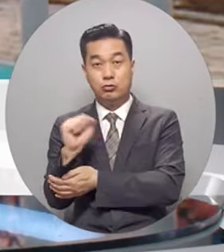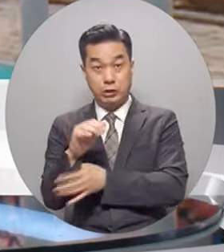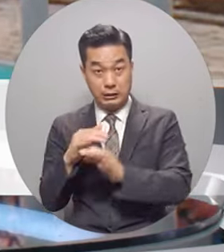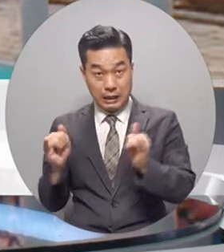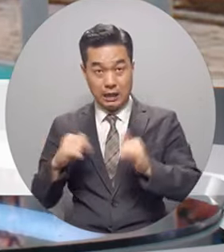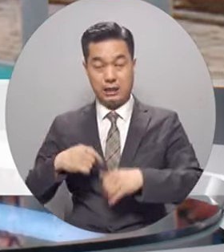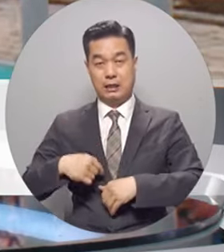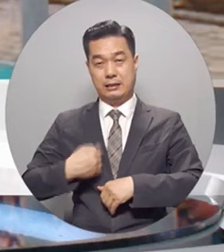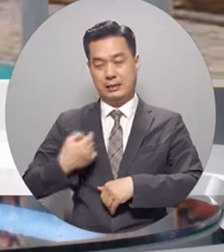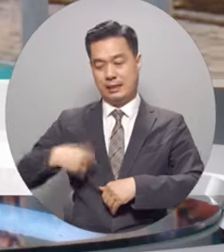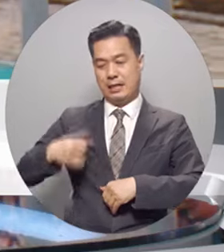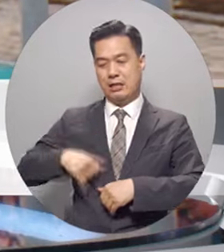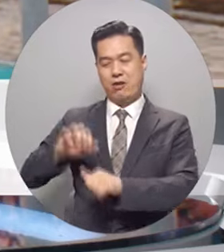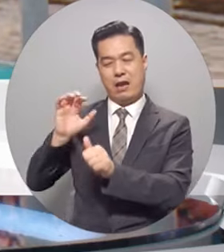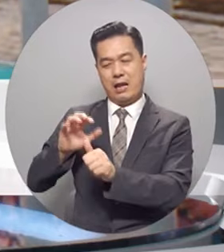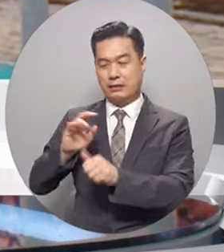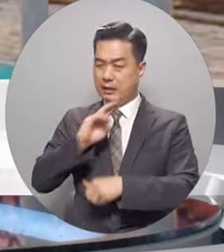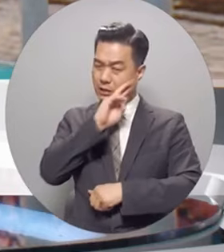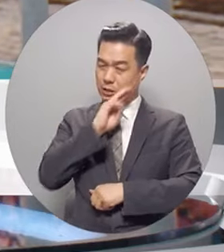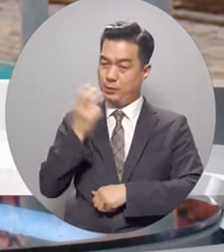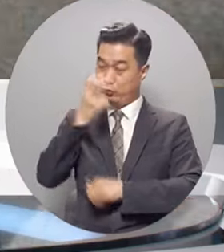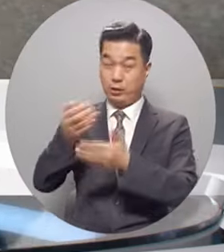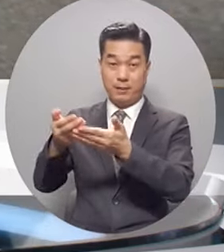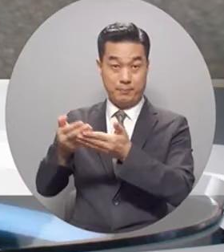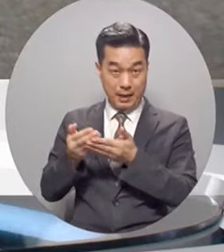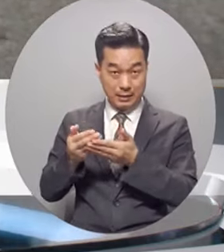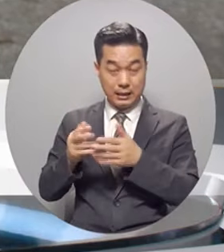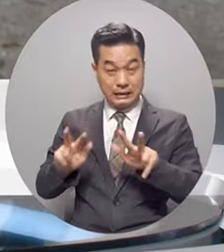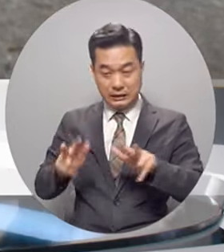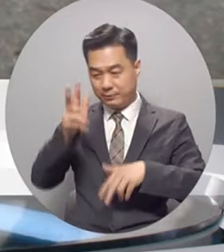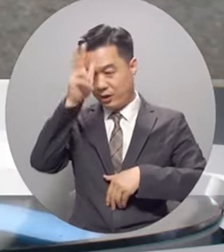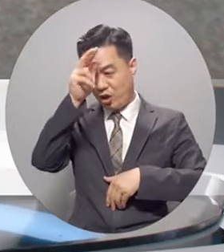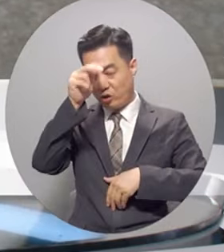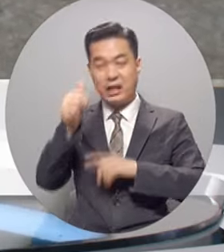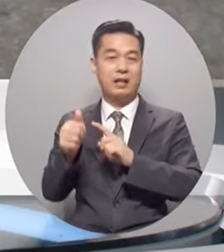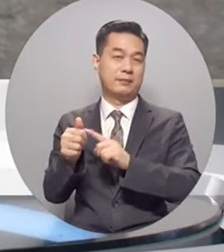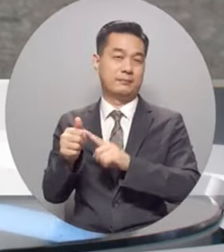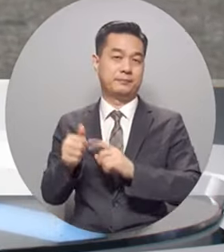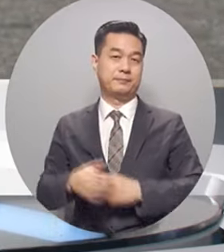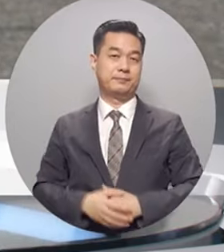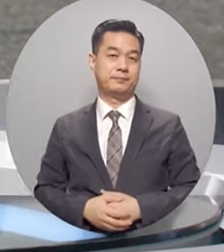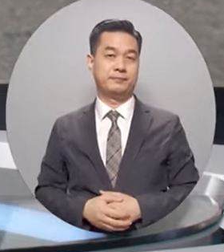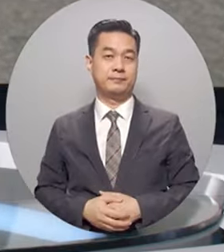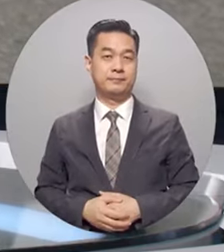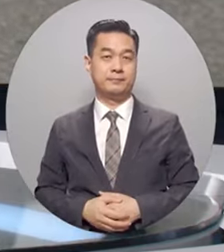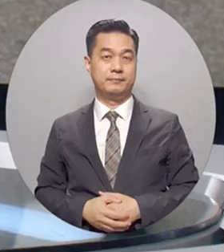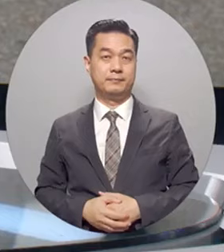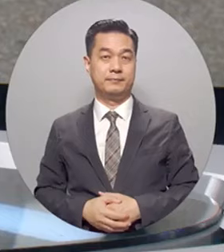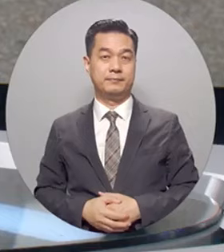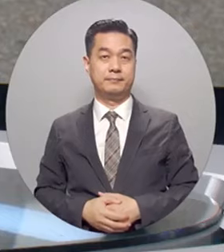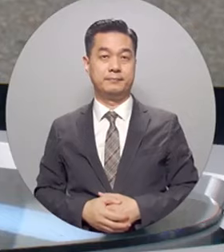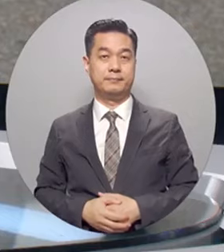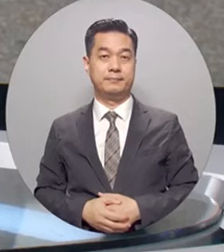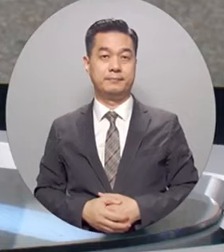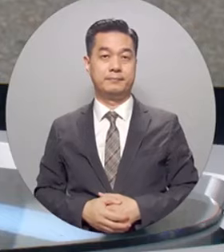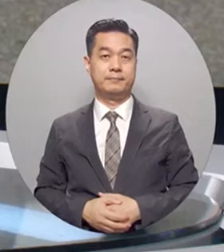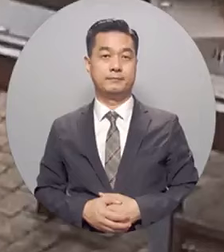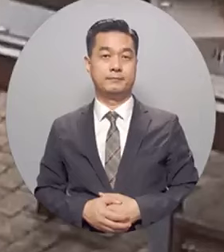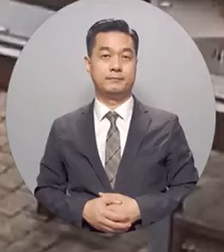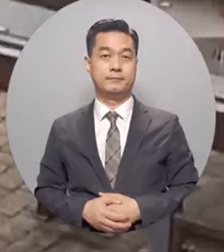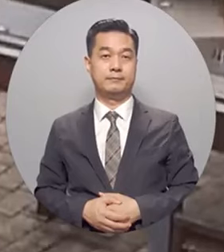자신의 자녀를 학대한 혐의로 수사를 받고 있는 현직 경찰로 확인됐습니다 이송미 기자가 보도합니다